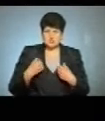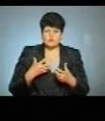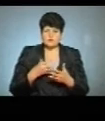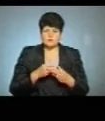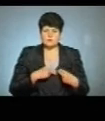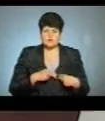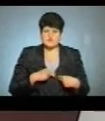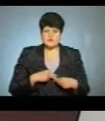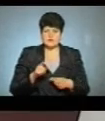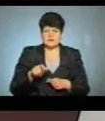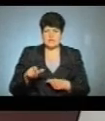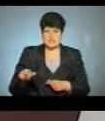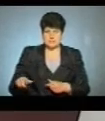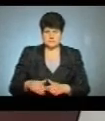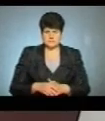працівників, своїх клієнтів.